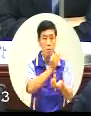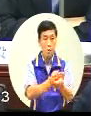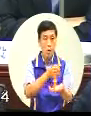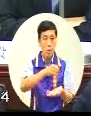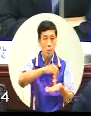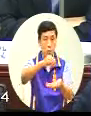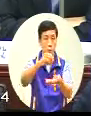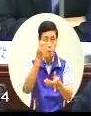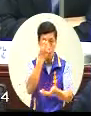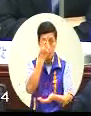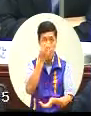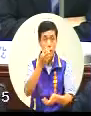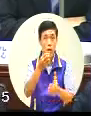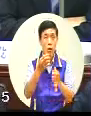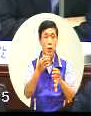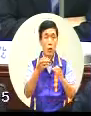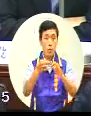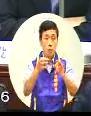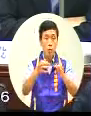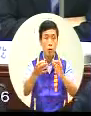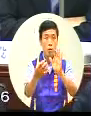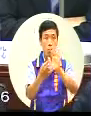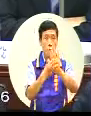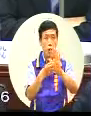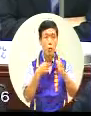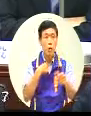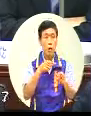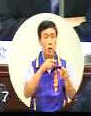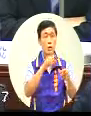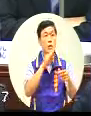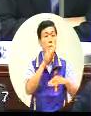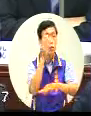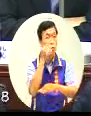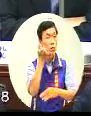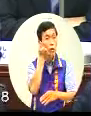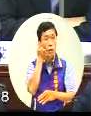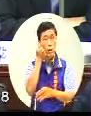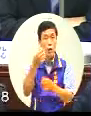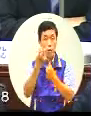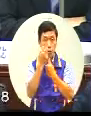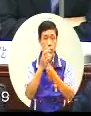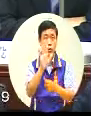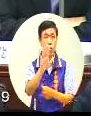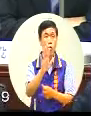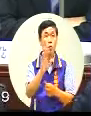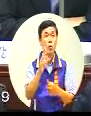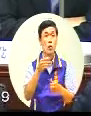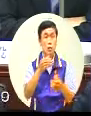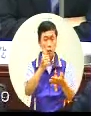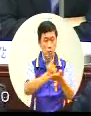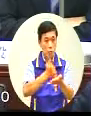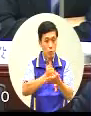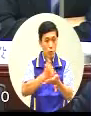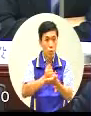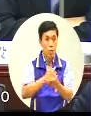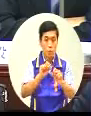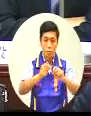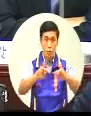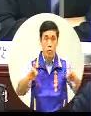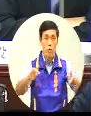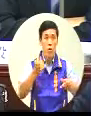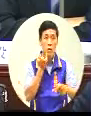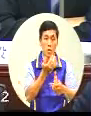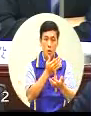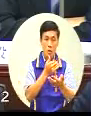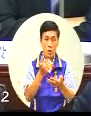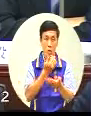就贴在店面上说啊，我这个经过什么什么，可是进来的东西是一批一批不同的，那也许这批刚好有。